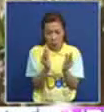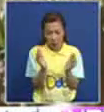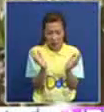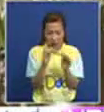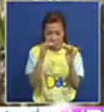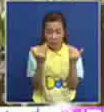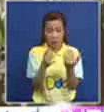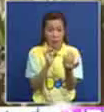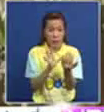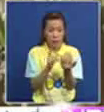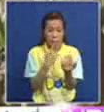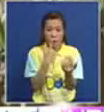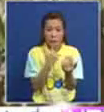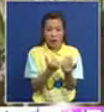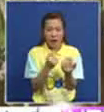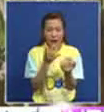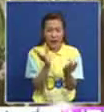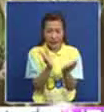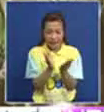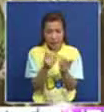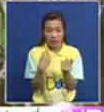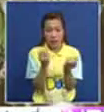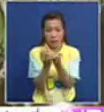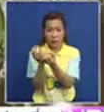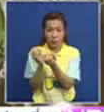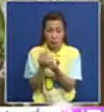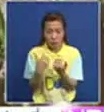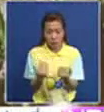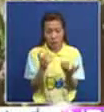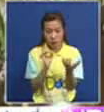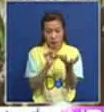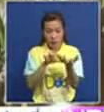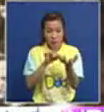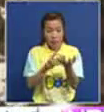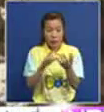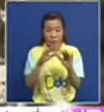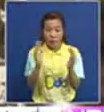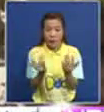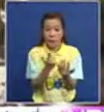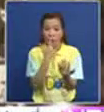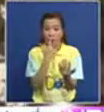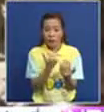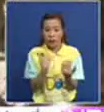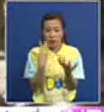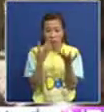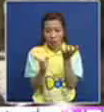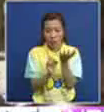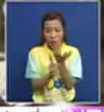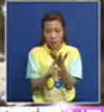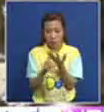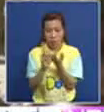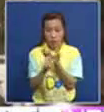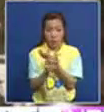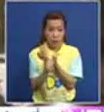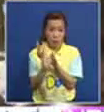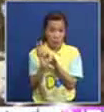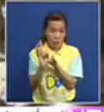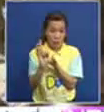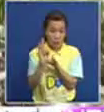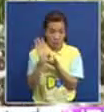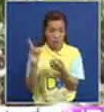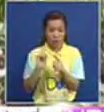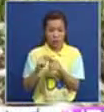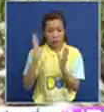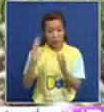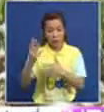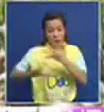แตงโมที่ออกสู่ตลาดมีน้อยส่งผลให้ปัจจุบันราคาแตงโมได้เพิ่มสูงขึ้นอยู่ที่กิโลกรัมละ6บาทพ่อค้าแม่ค้